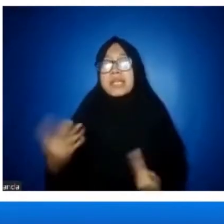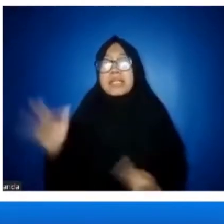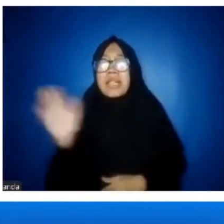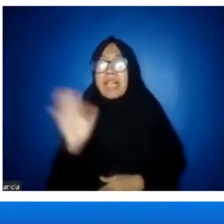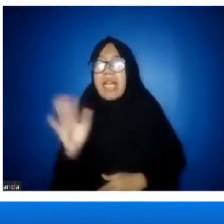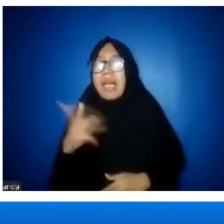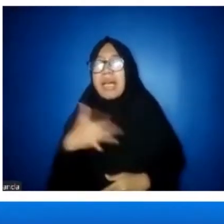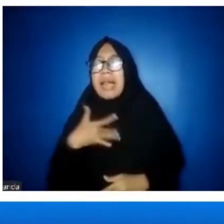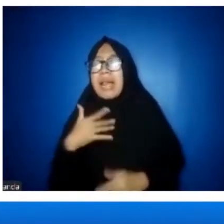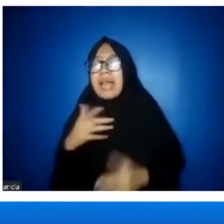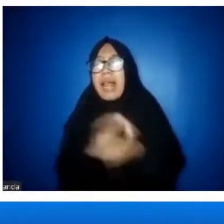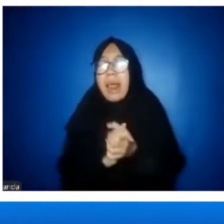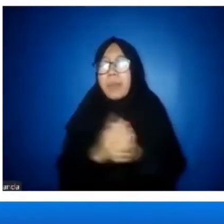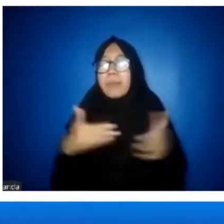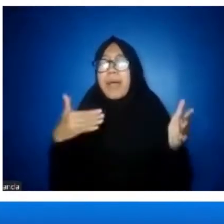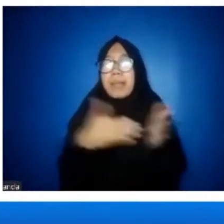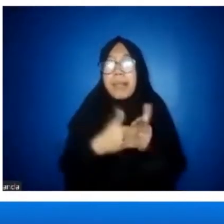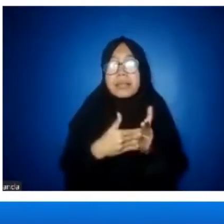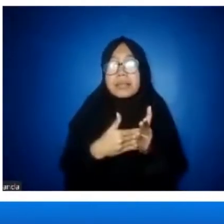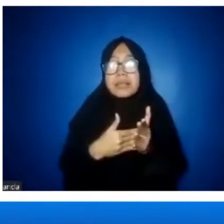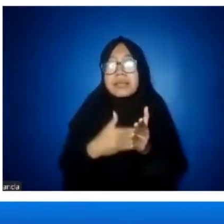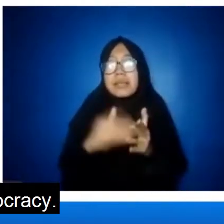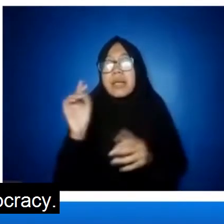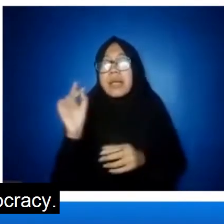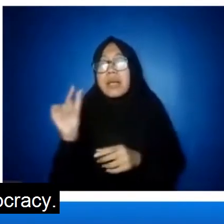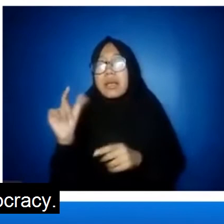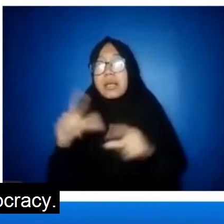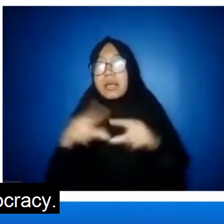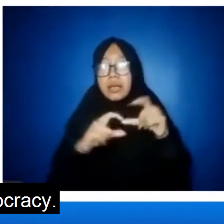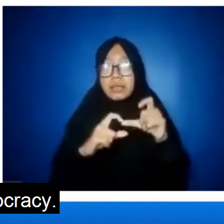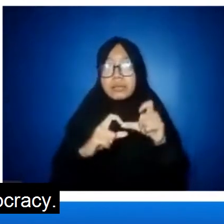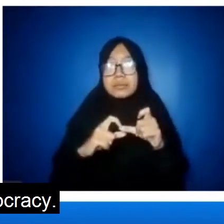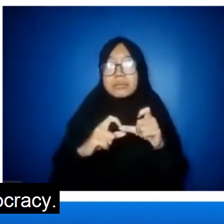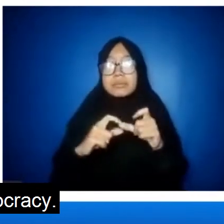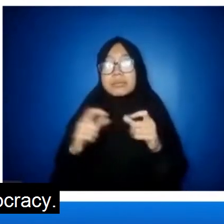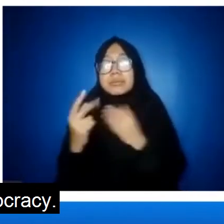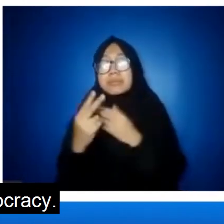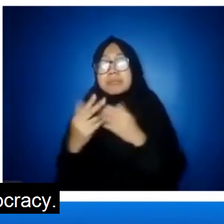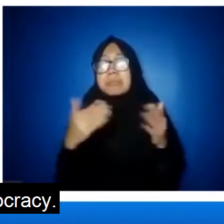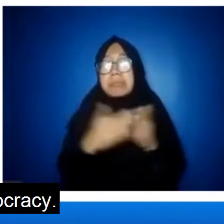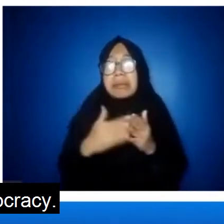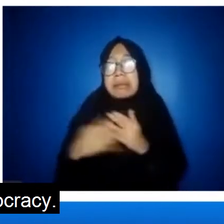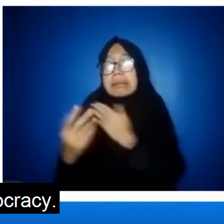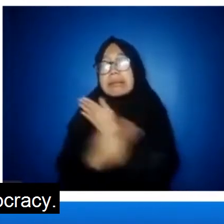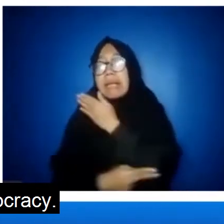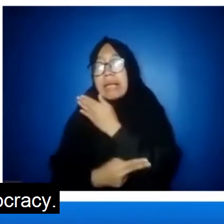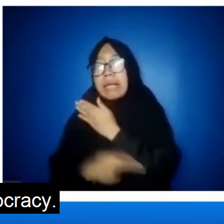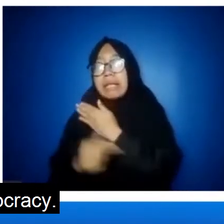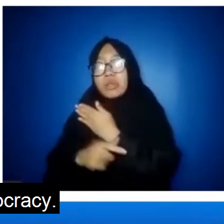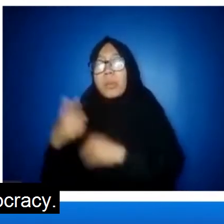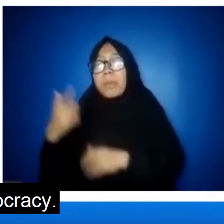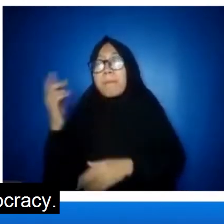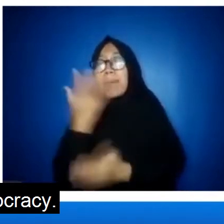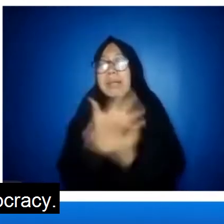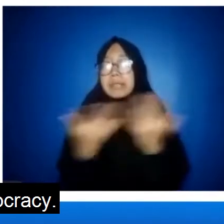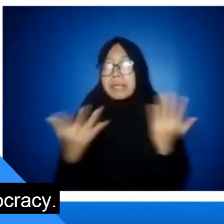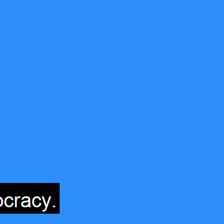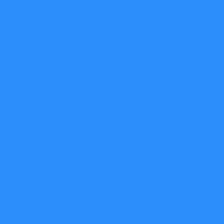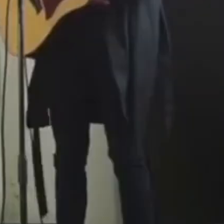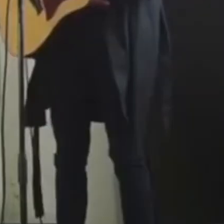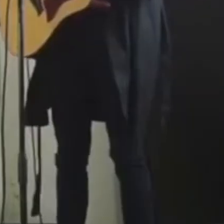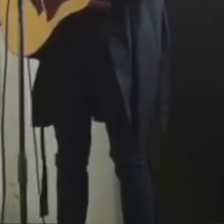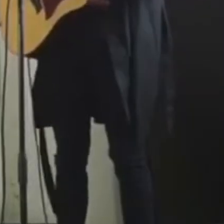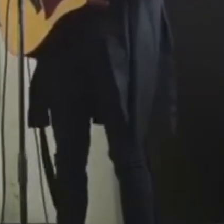ras, lintas negara, atau apapun. Karena kami melihat masyarakat Hong Kong juga patut untuk mendapatkan hak-hak untuk